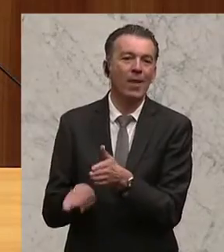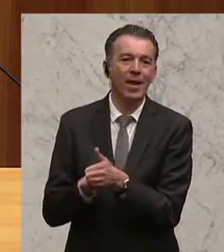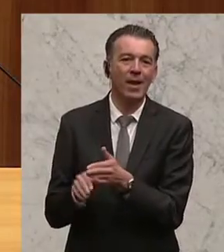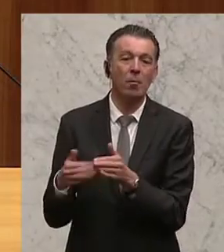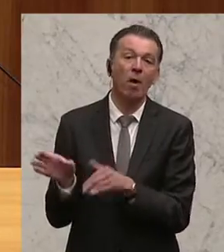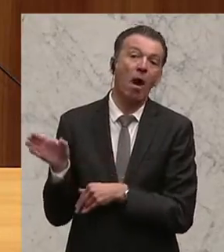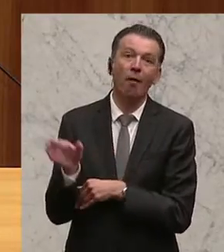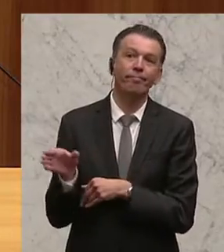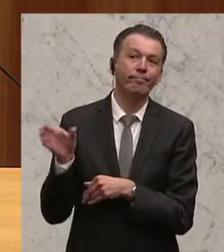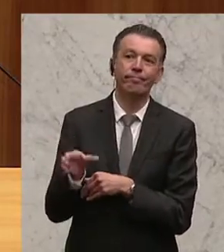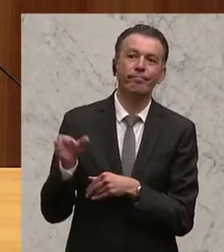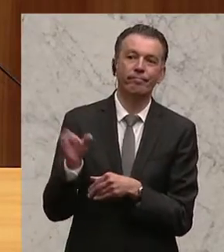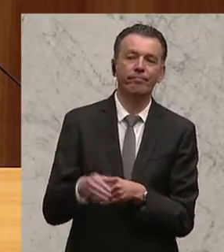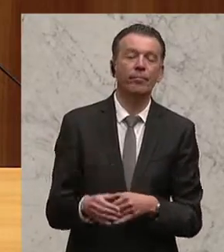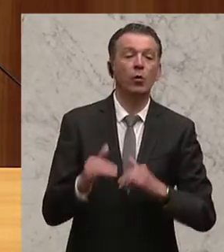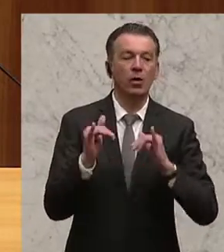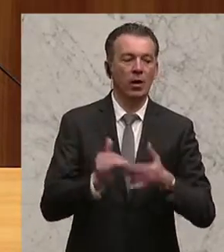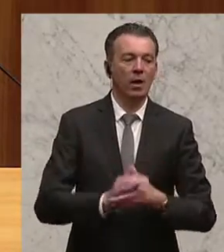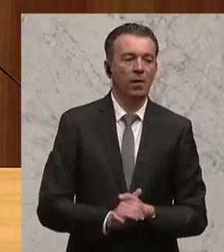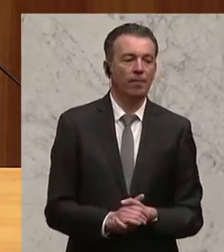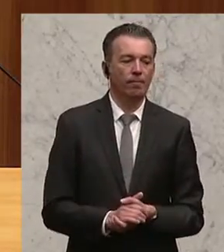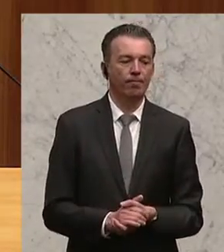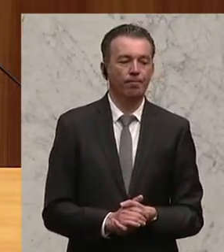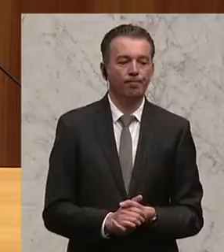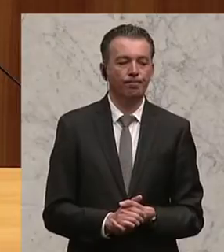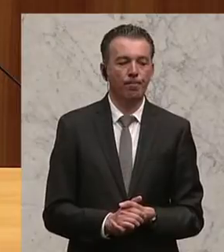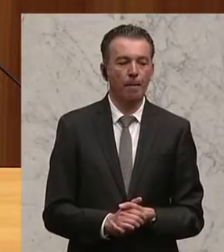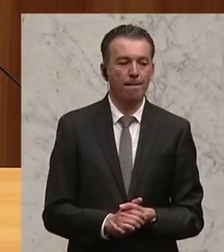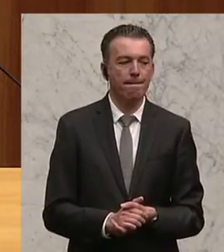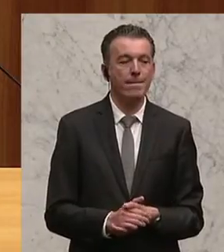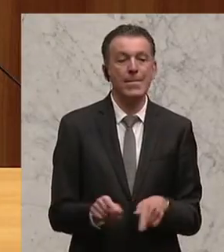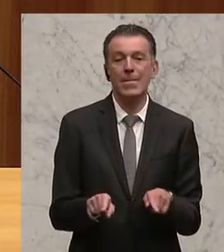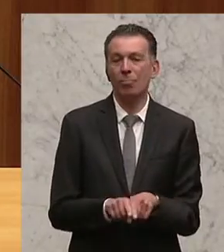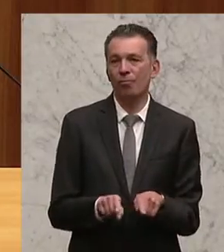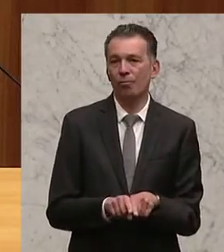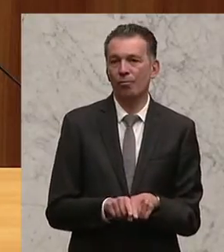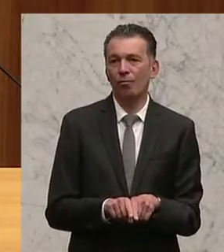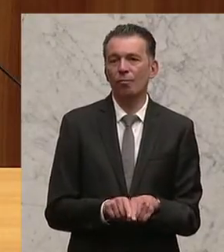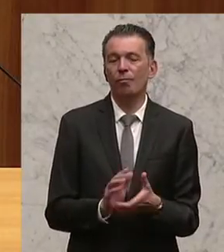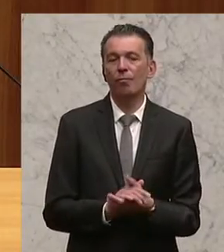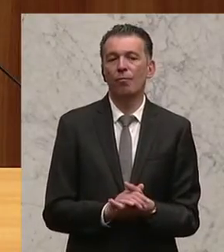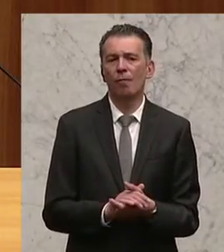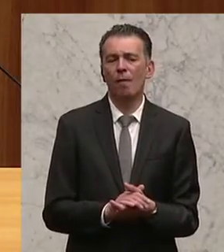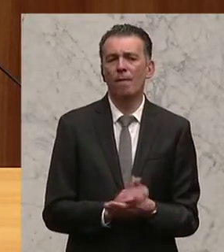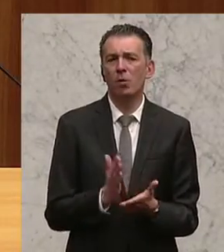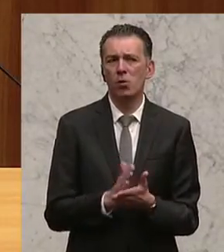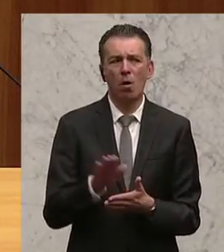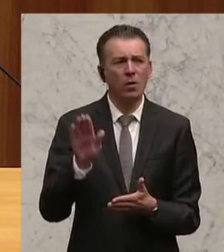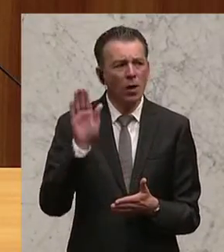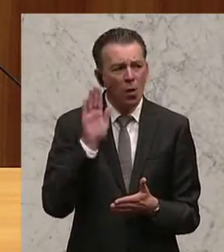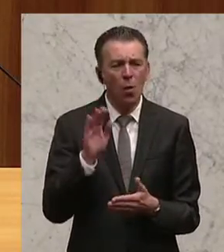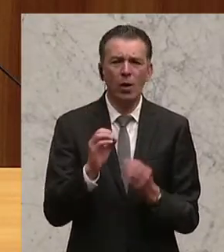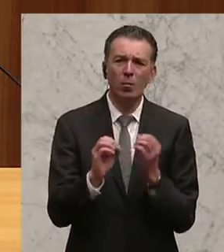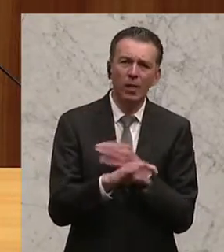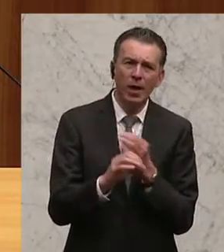vermehrt eingesetzt werden. Und ja, wir haben da auch bereits Meldungen vernommen aus